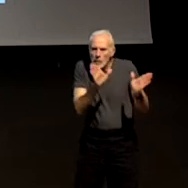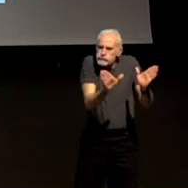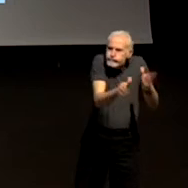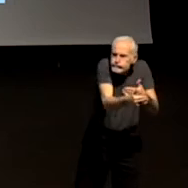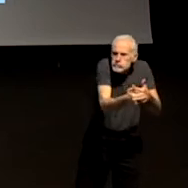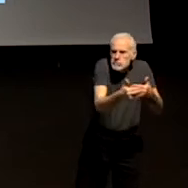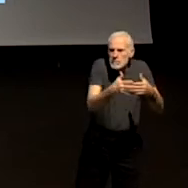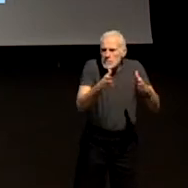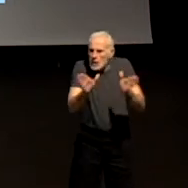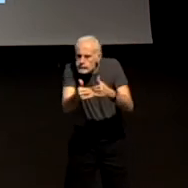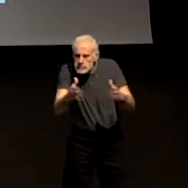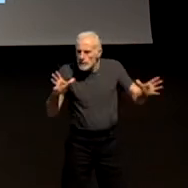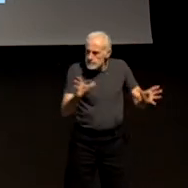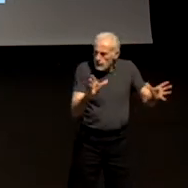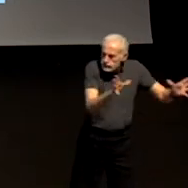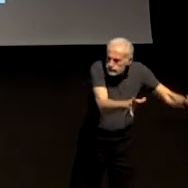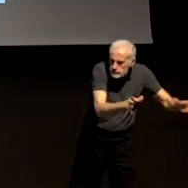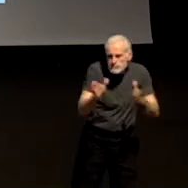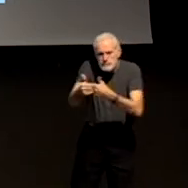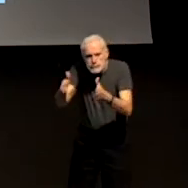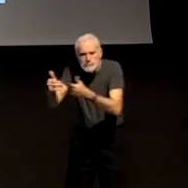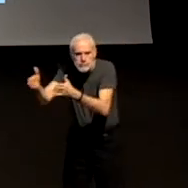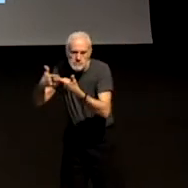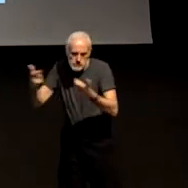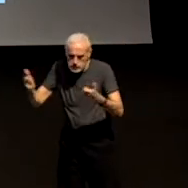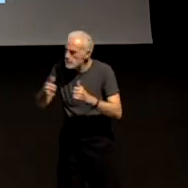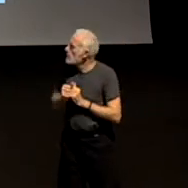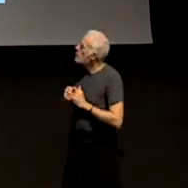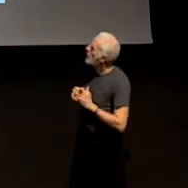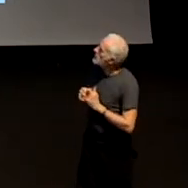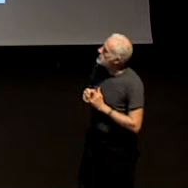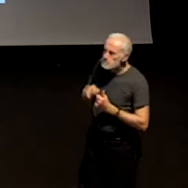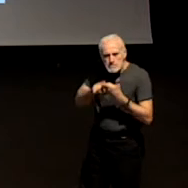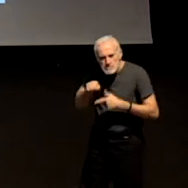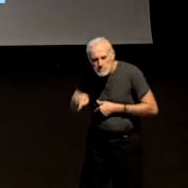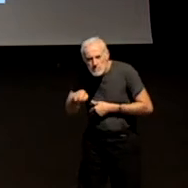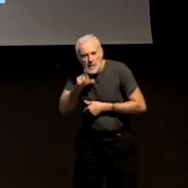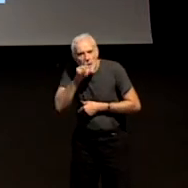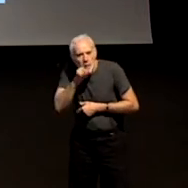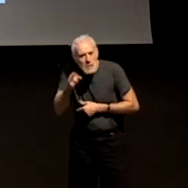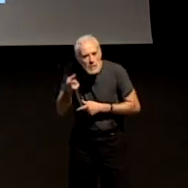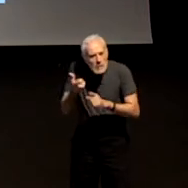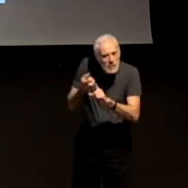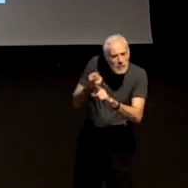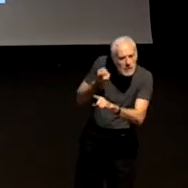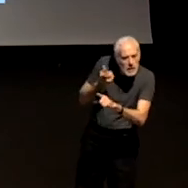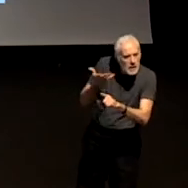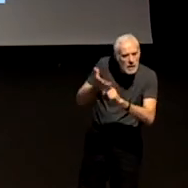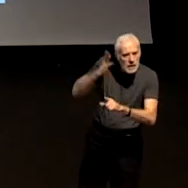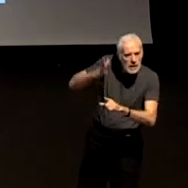etc nous allons parler des origines anciennes de ces oiseaux de tout ça vient on va parler de